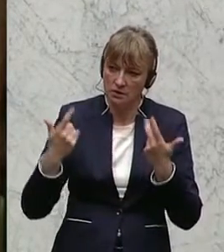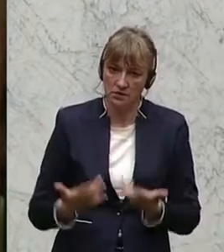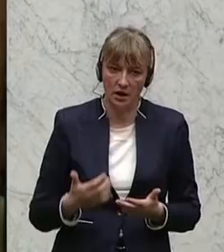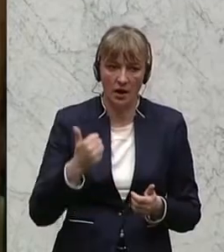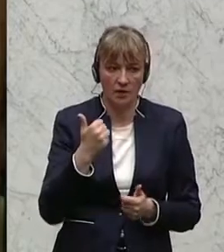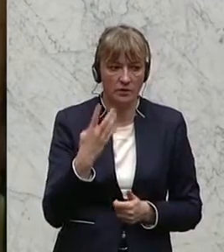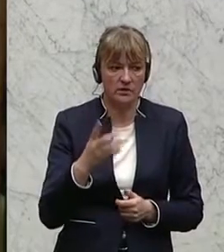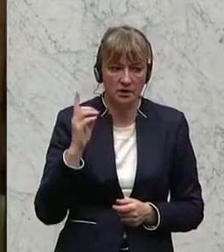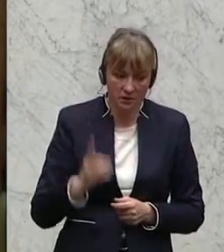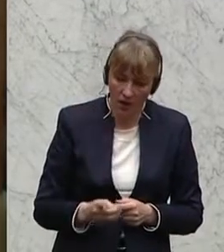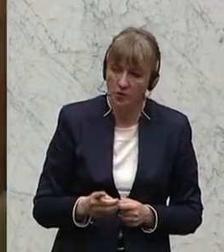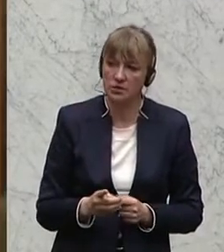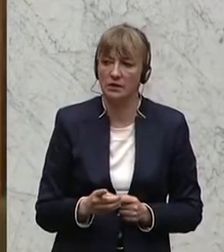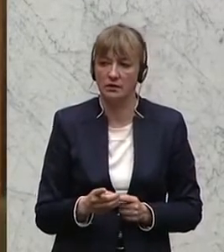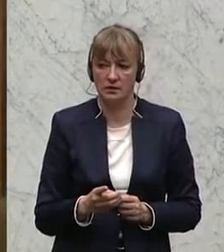von 41.000.